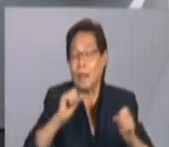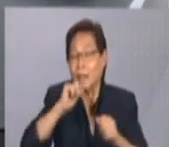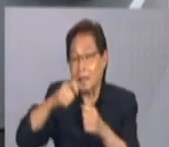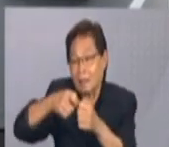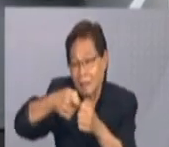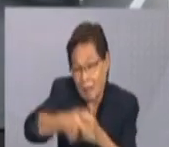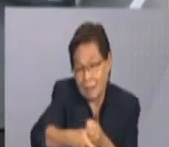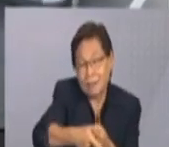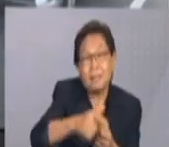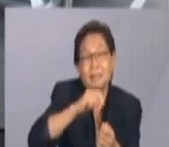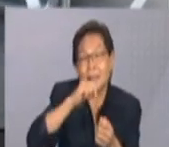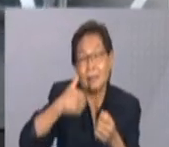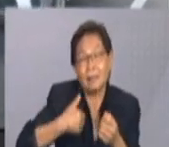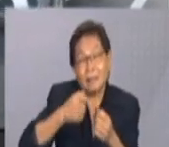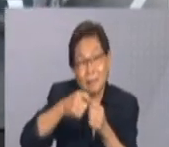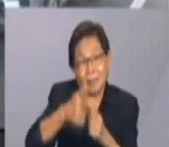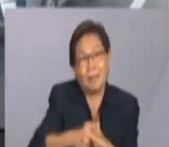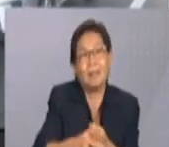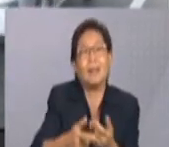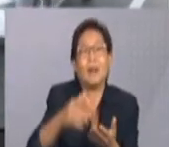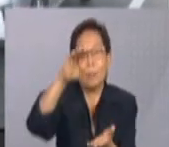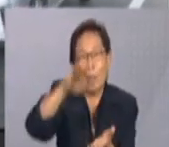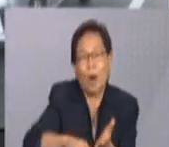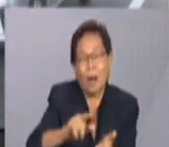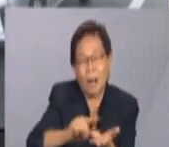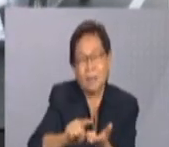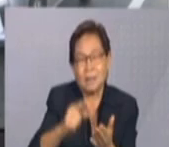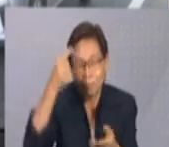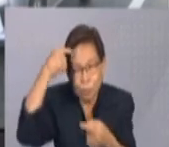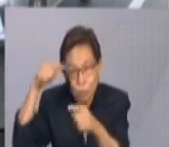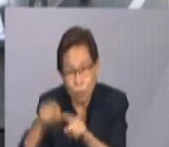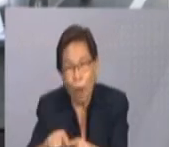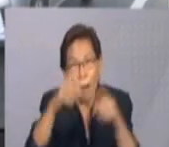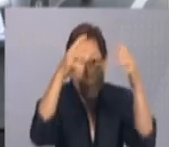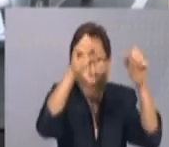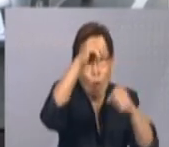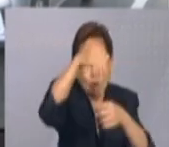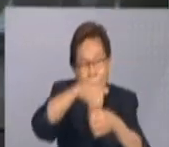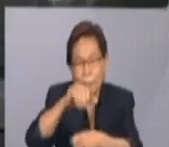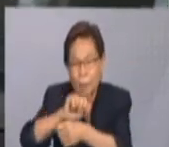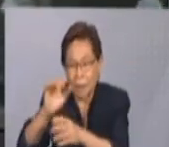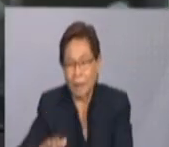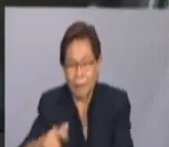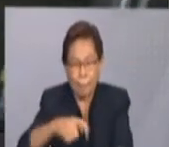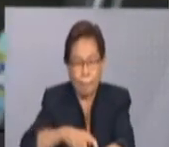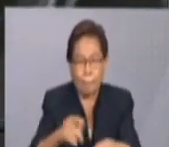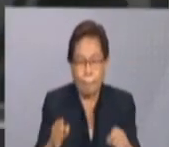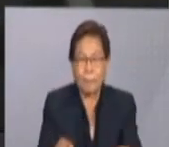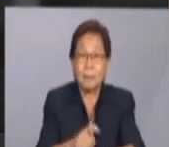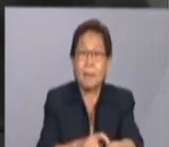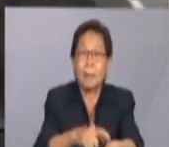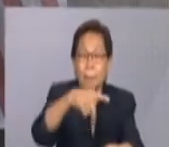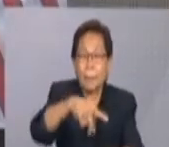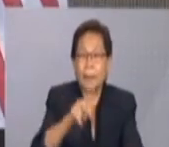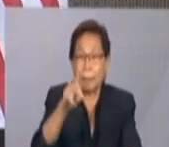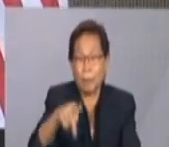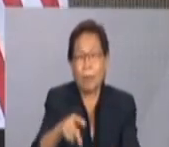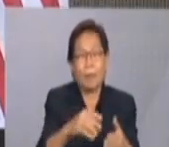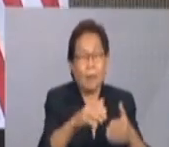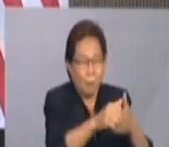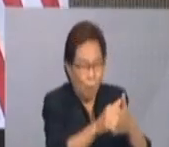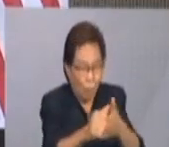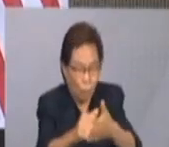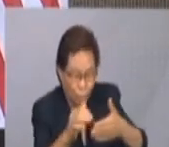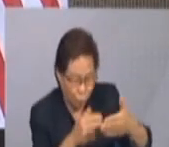pengurangan gaji dengan persetujuan bersama di antara majikan dan pekerja dalam tempoh piketty ke kedua nih boleh